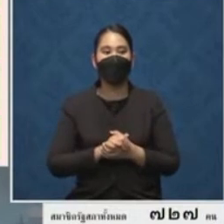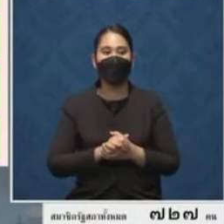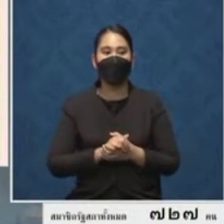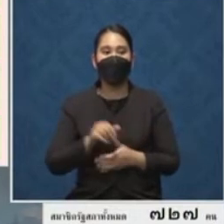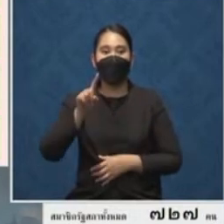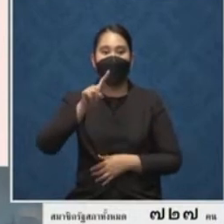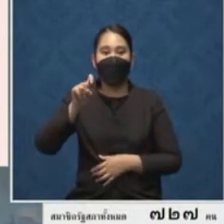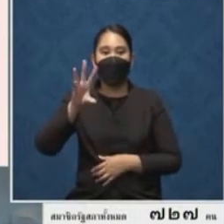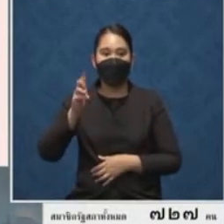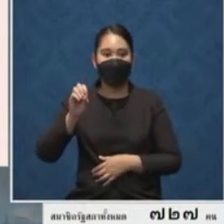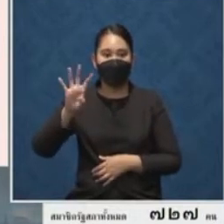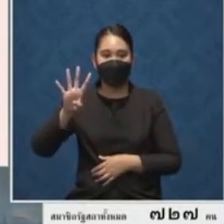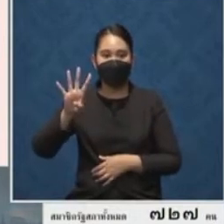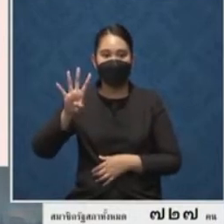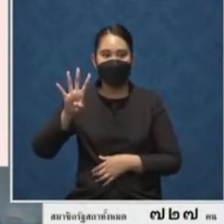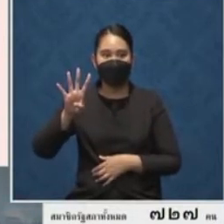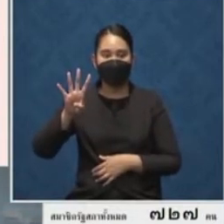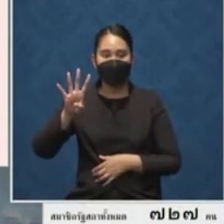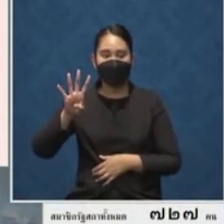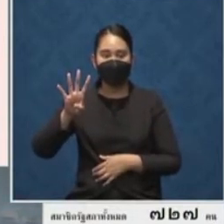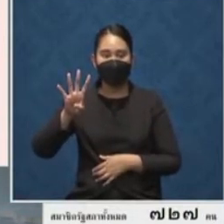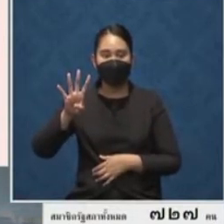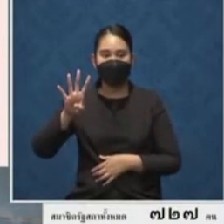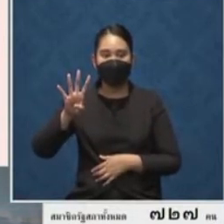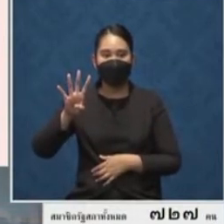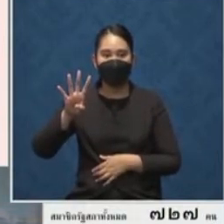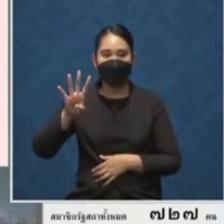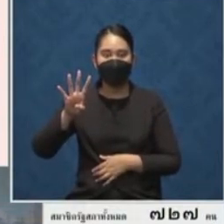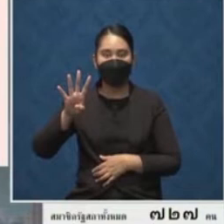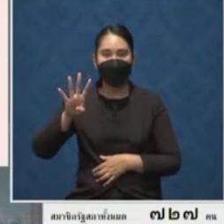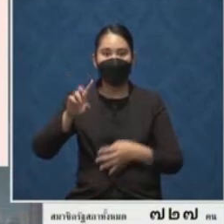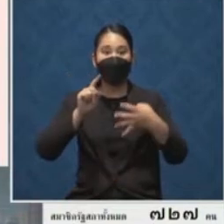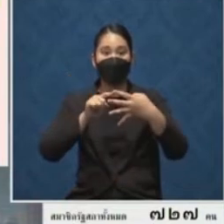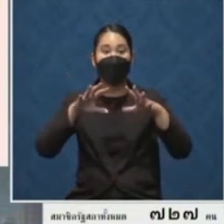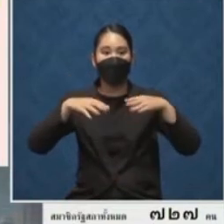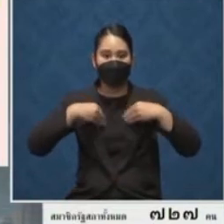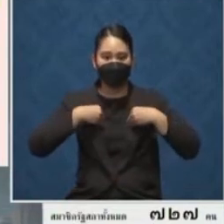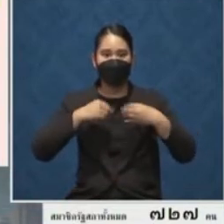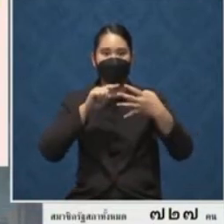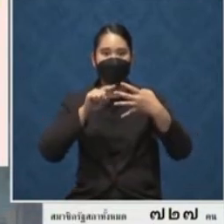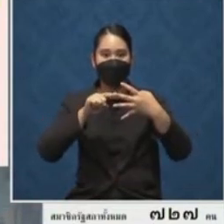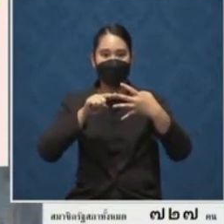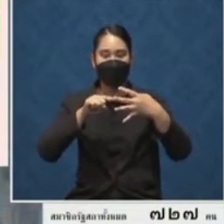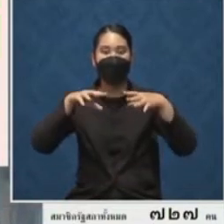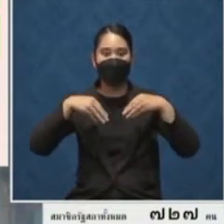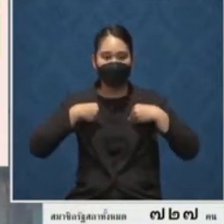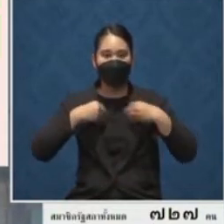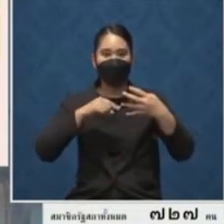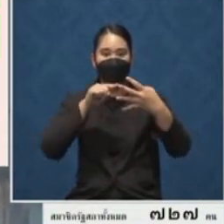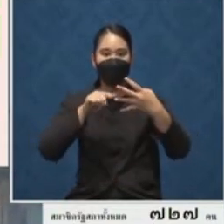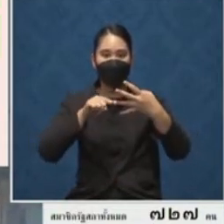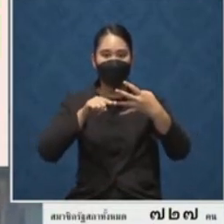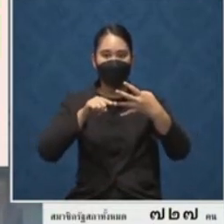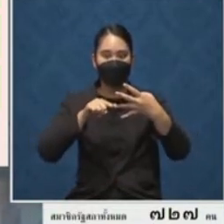164นายณัฐพลจรัสระพีพงษ ์1รับหลักการ2รับหลักการ3รับหลัก